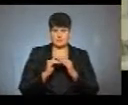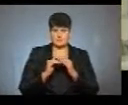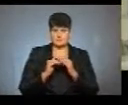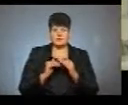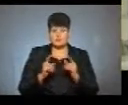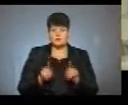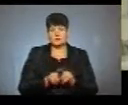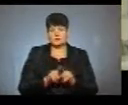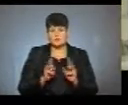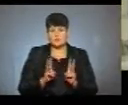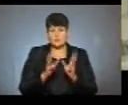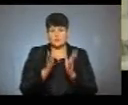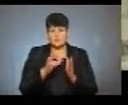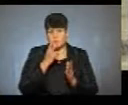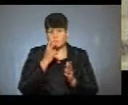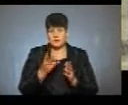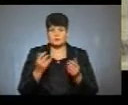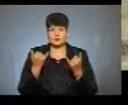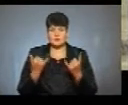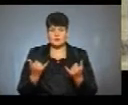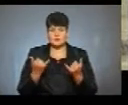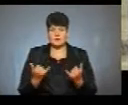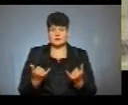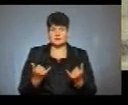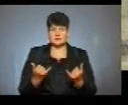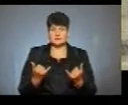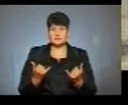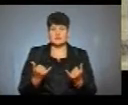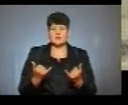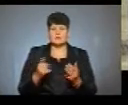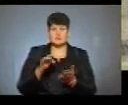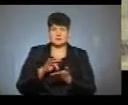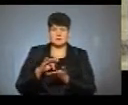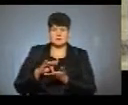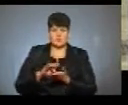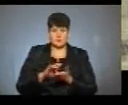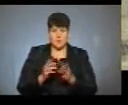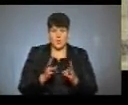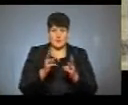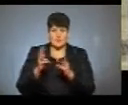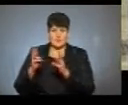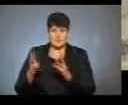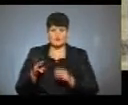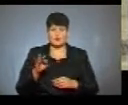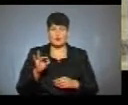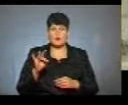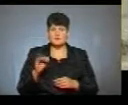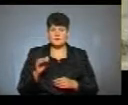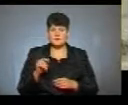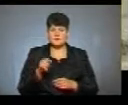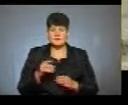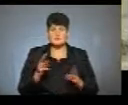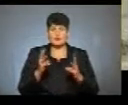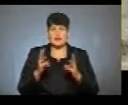він загорівся. І от ми зараз бачимо оті осередки горіння торфу. І він